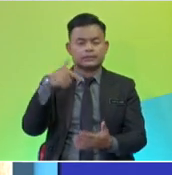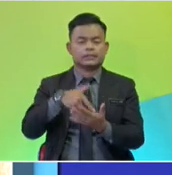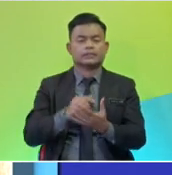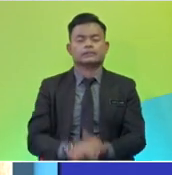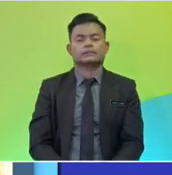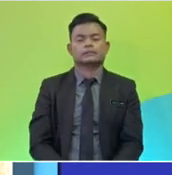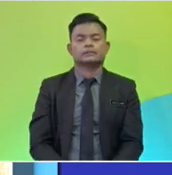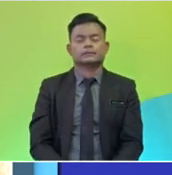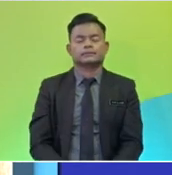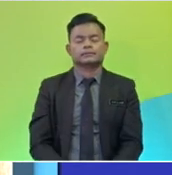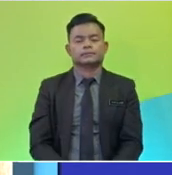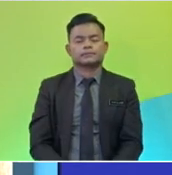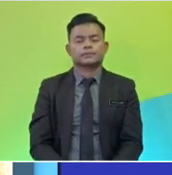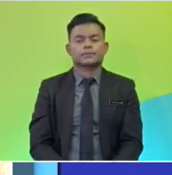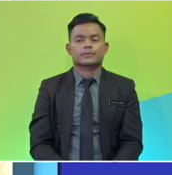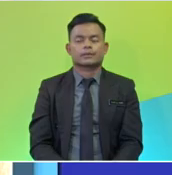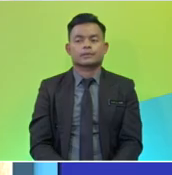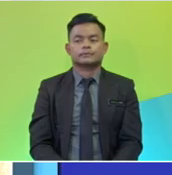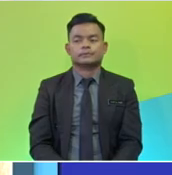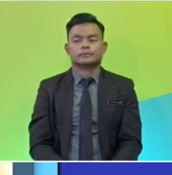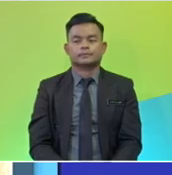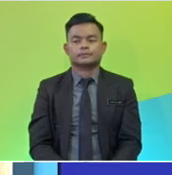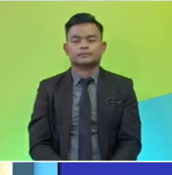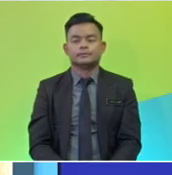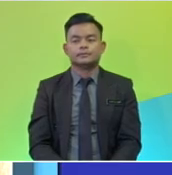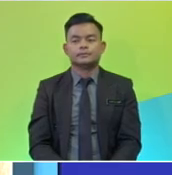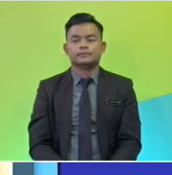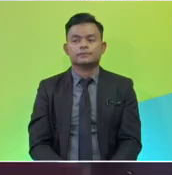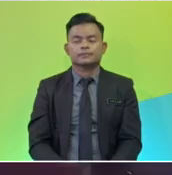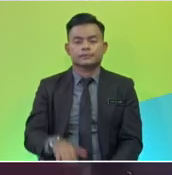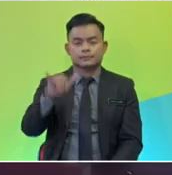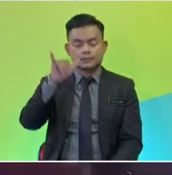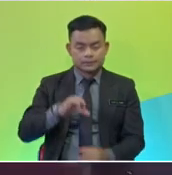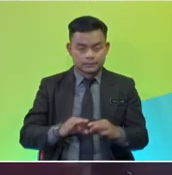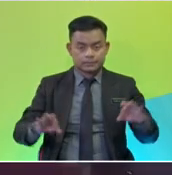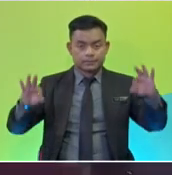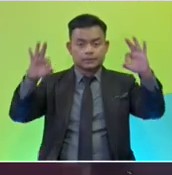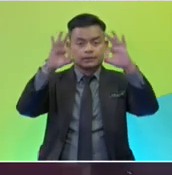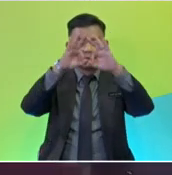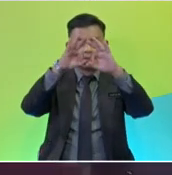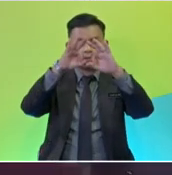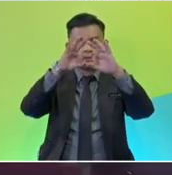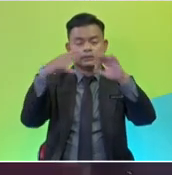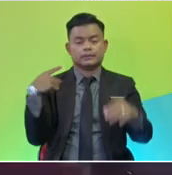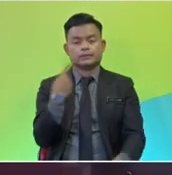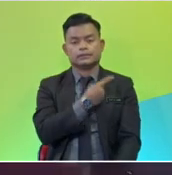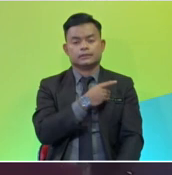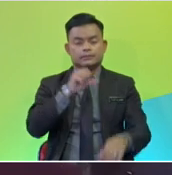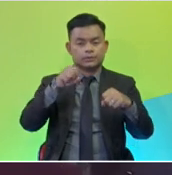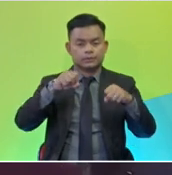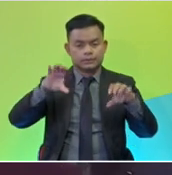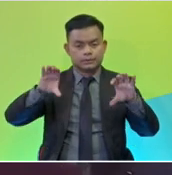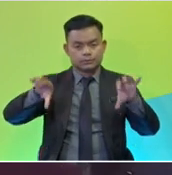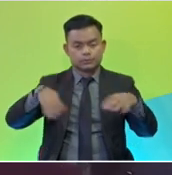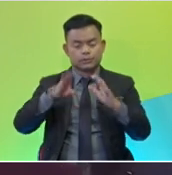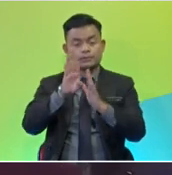dengan Abang Akmal kita betul tu Cikgu okey yang penting Ha perkara ini kita boleh buat bersama-sama kalau dekat rumah